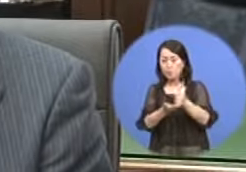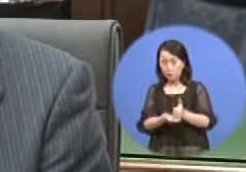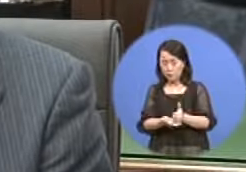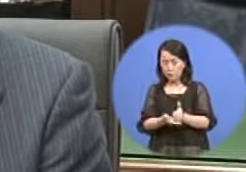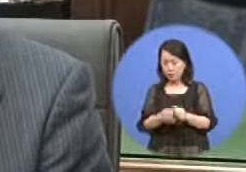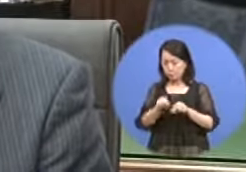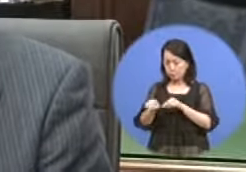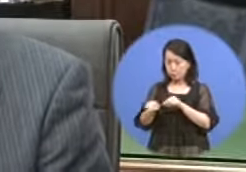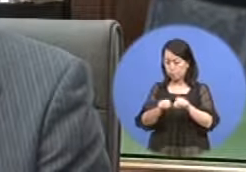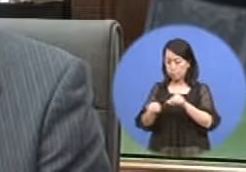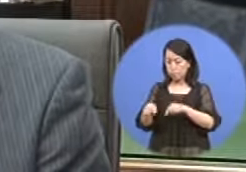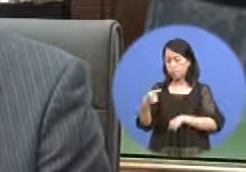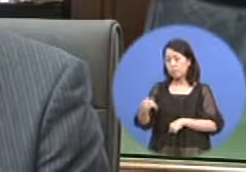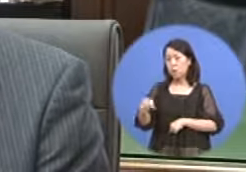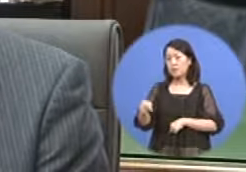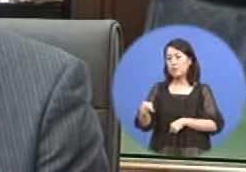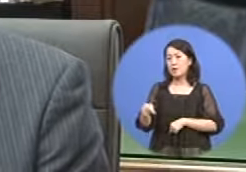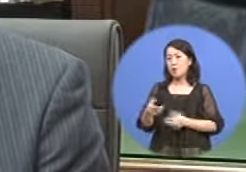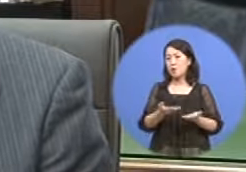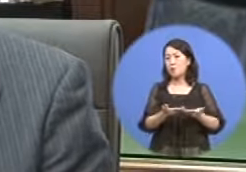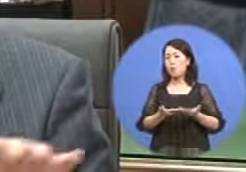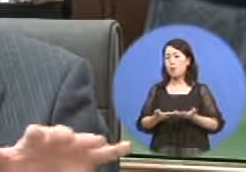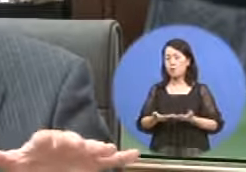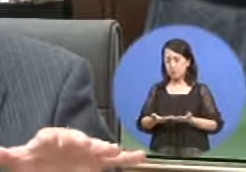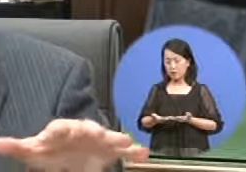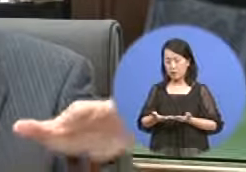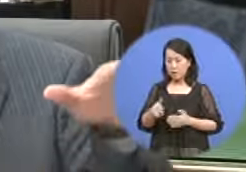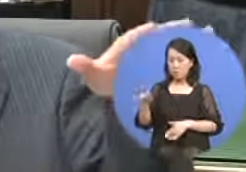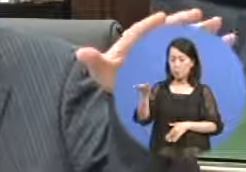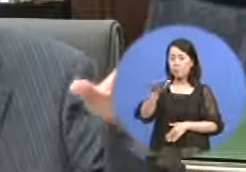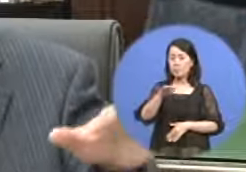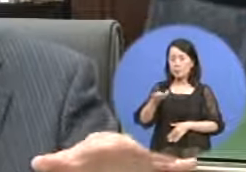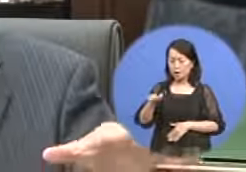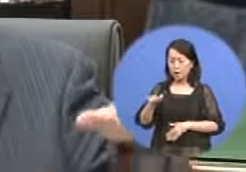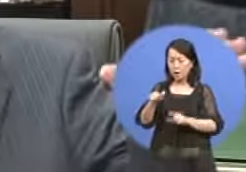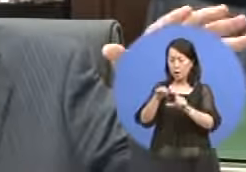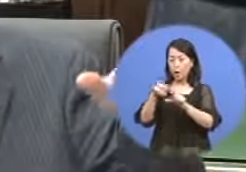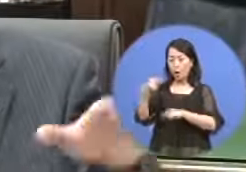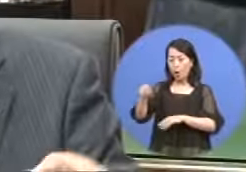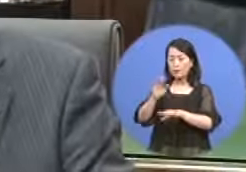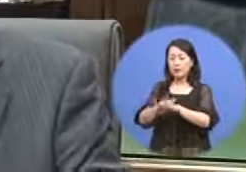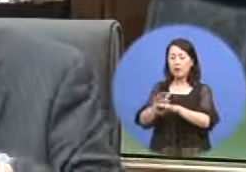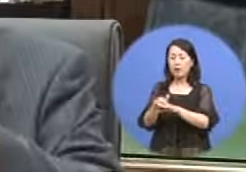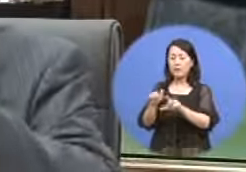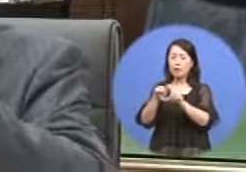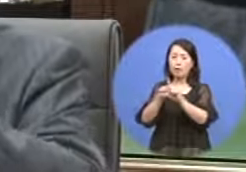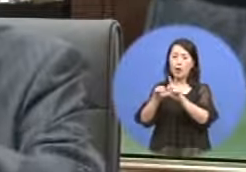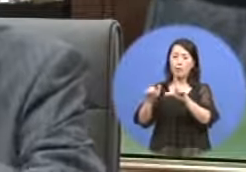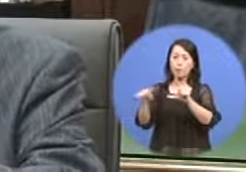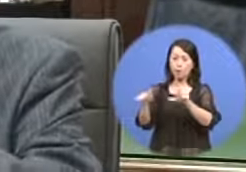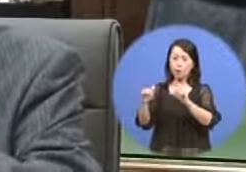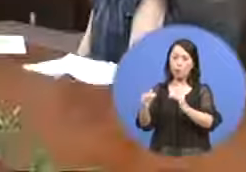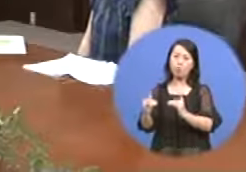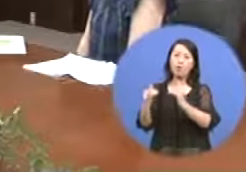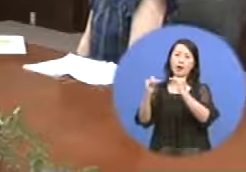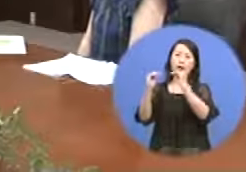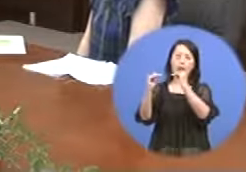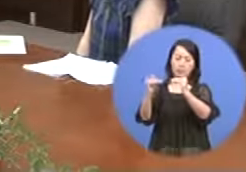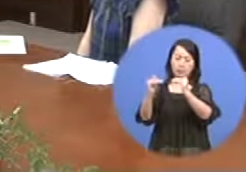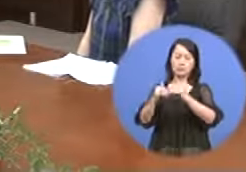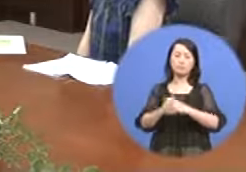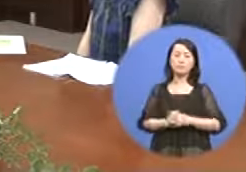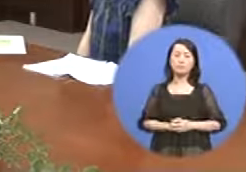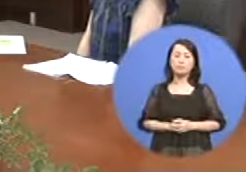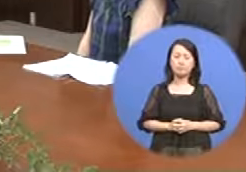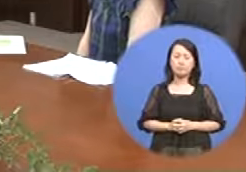官に来てもらうとか、そういうことをお願いして全体の先生のこの教え方のレベルを上げていかないといけないと。